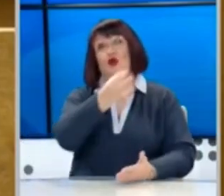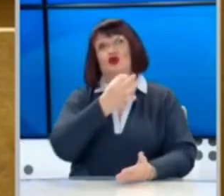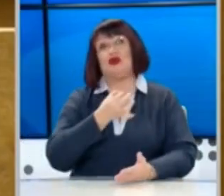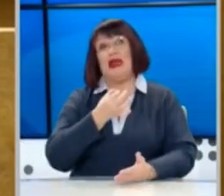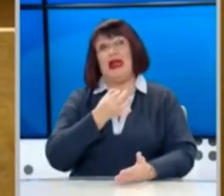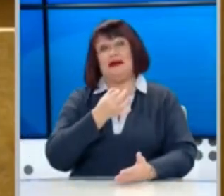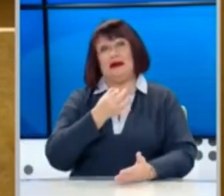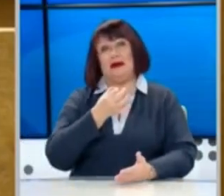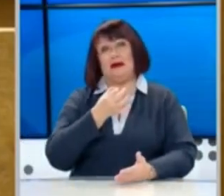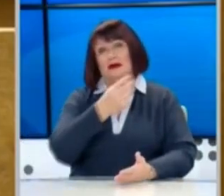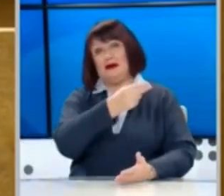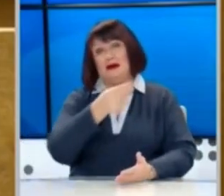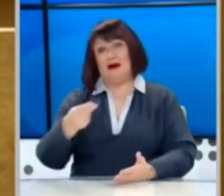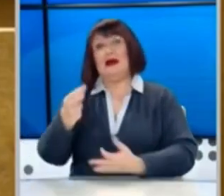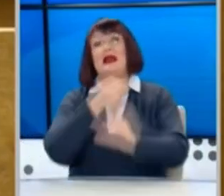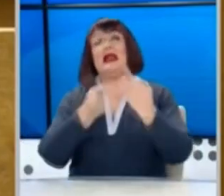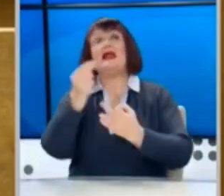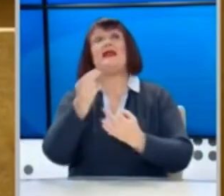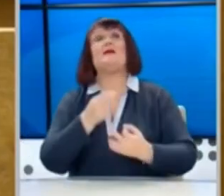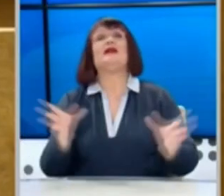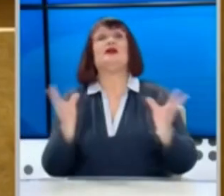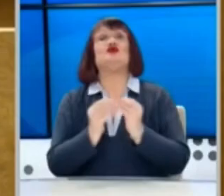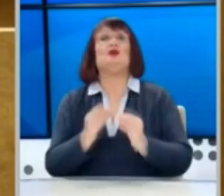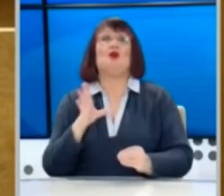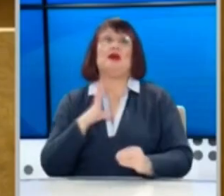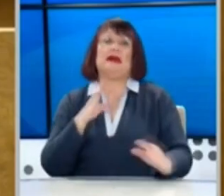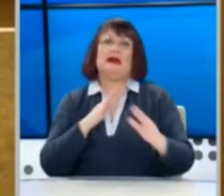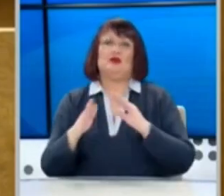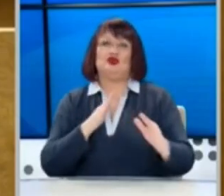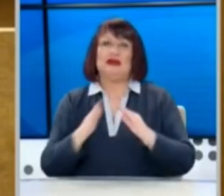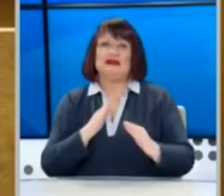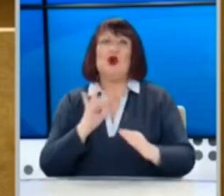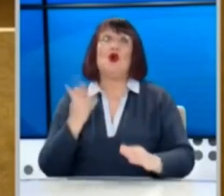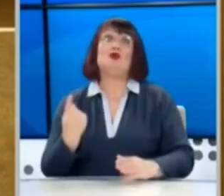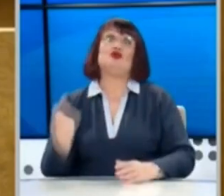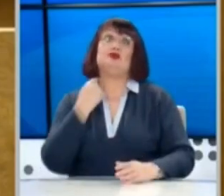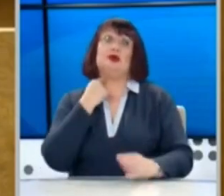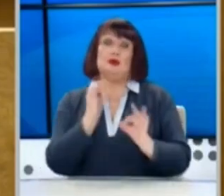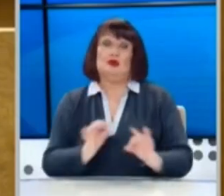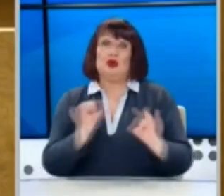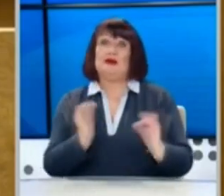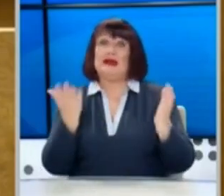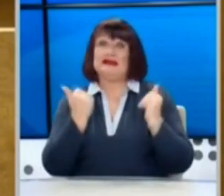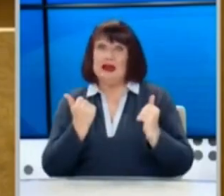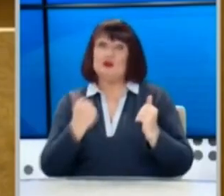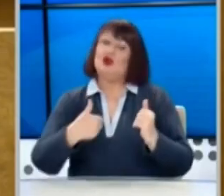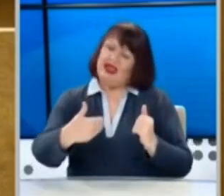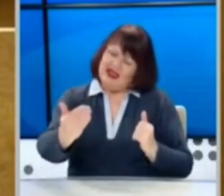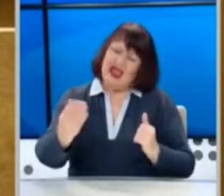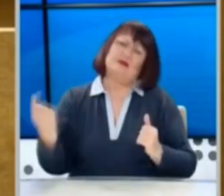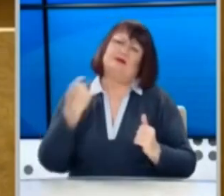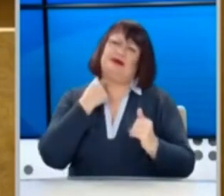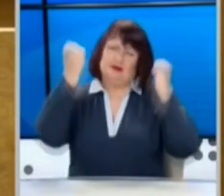στις ομιλίες του όταν μιλάει για τα ζητήματα της πολιτικής προστασίας. Όποιος αποτυχάνει να προετοιμαστεί, προετοιμάζεται για να αποτύχει. Είναι